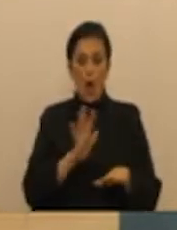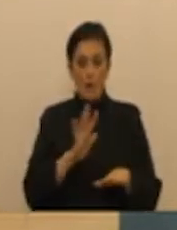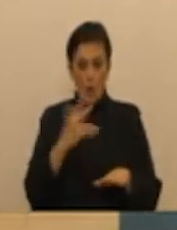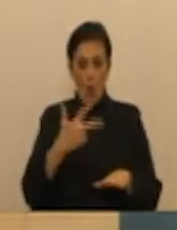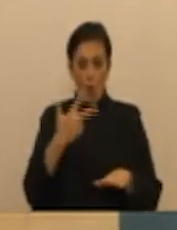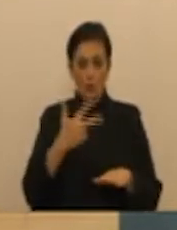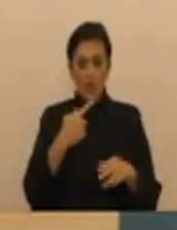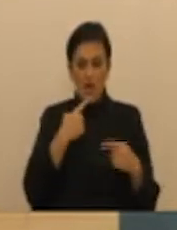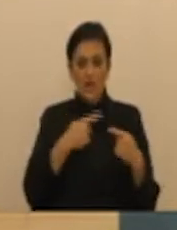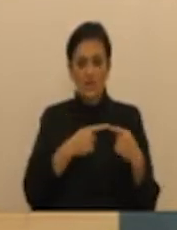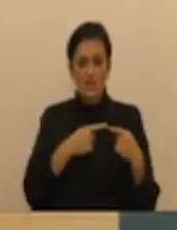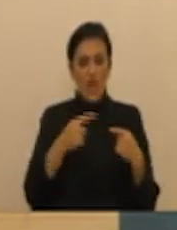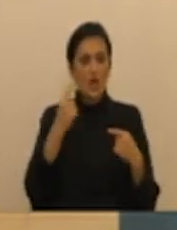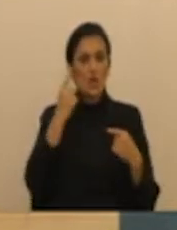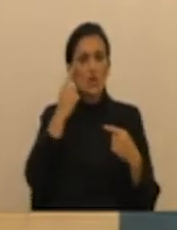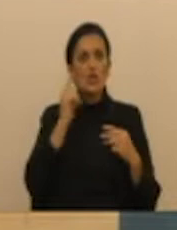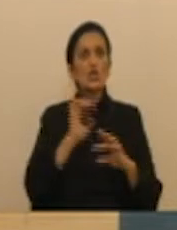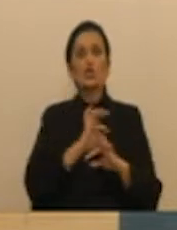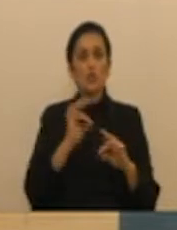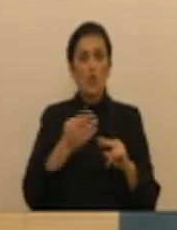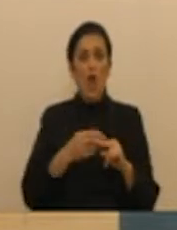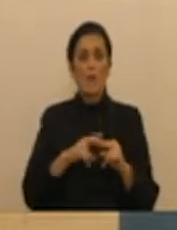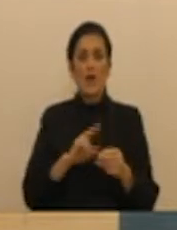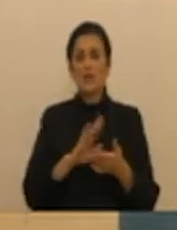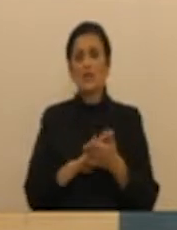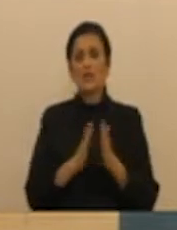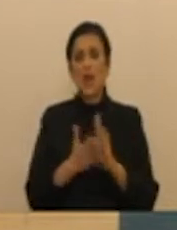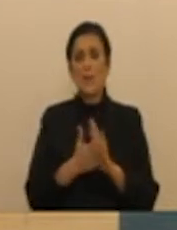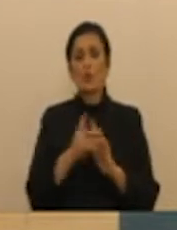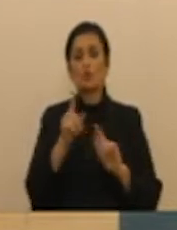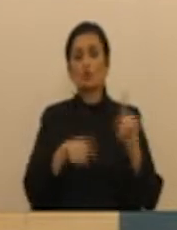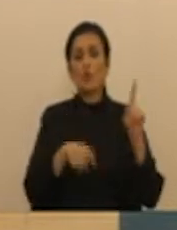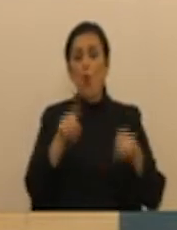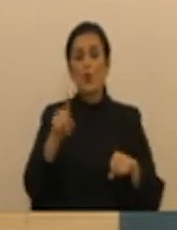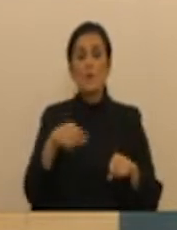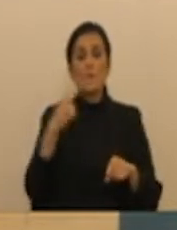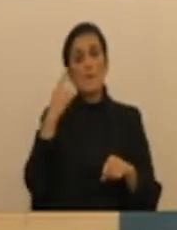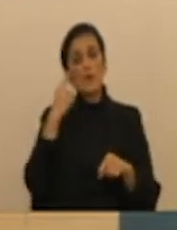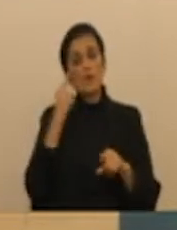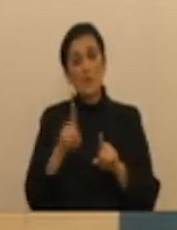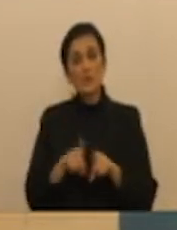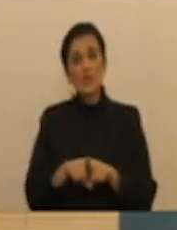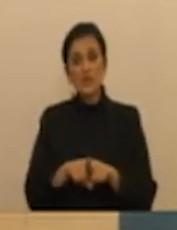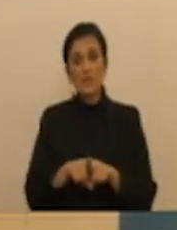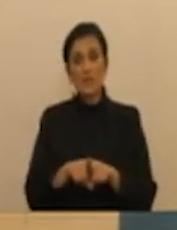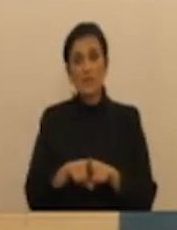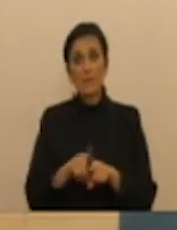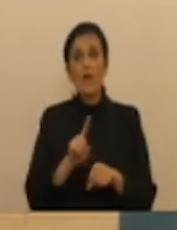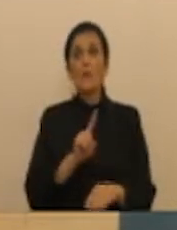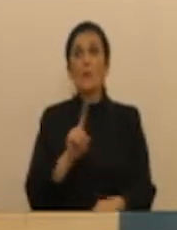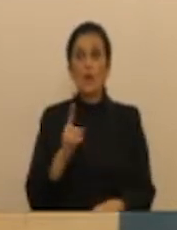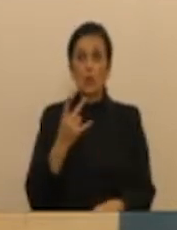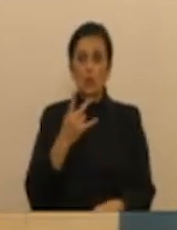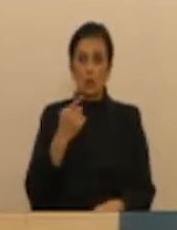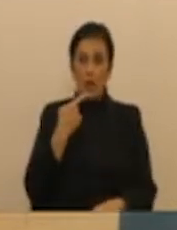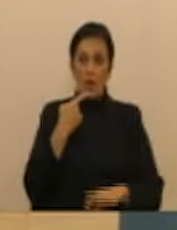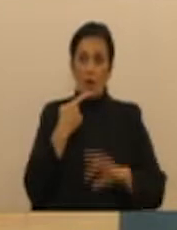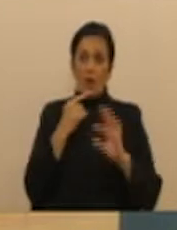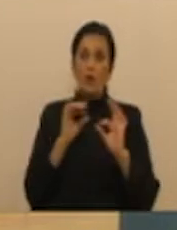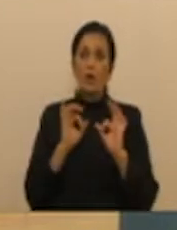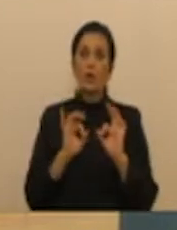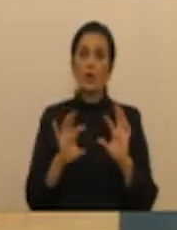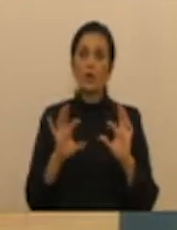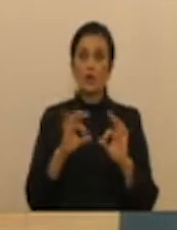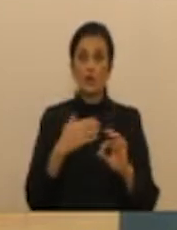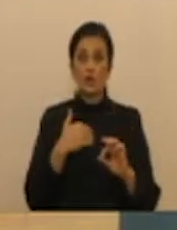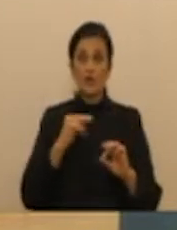30 წელი იდეოლოგია და ამან განაპირობა ზოგიერთი ფიქრობს ასე. მაგრამ უნდა გითხრათ, რომ ეს